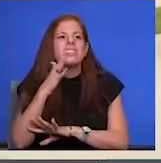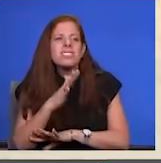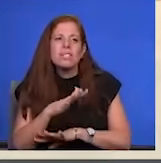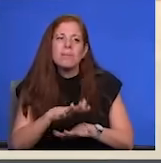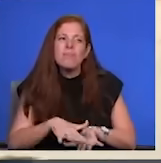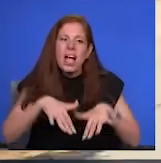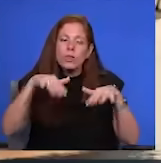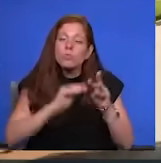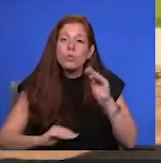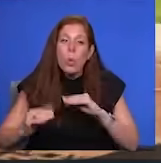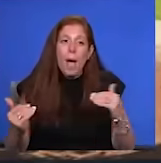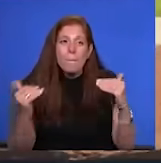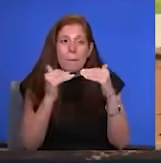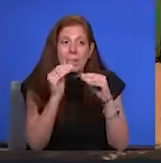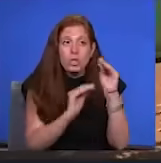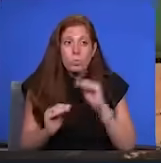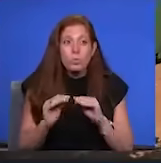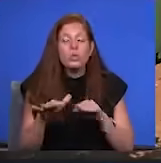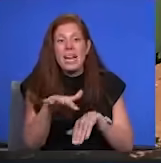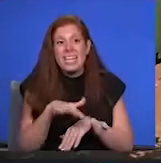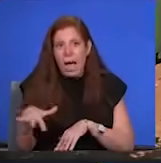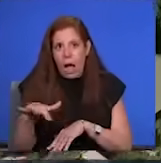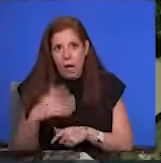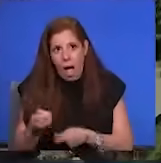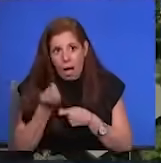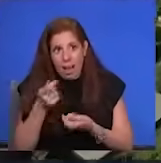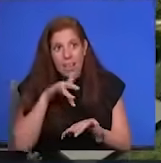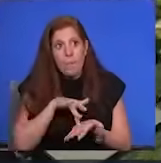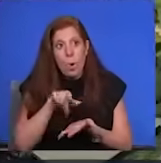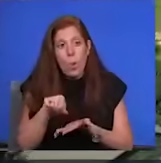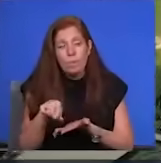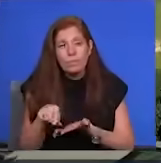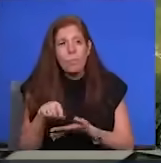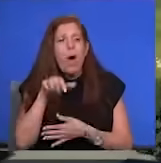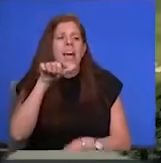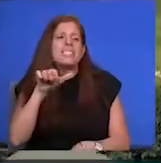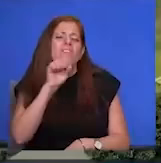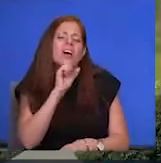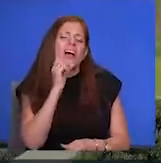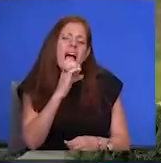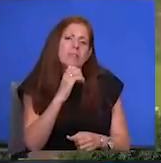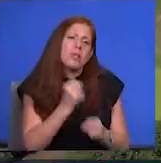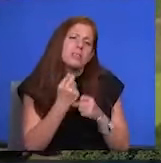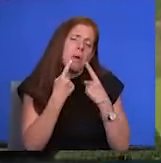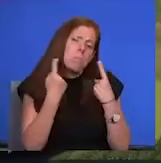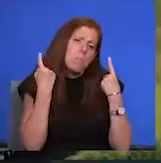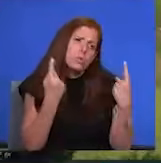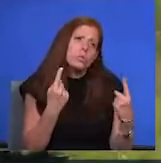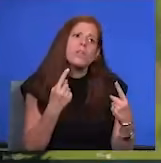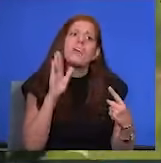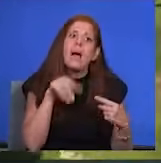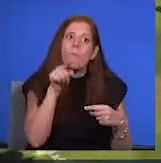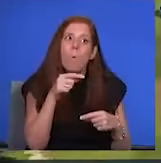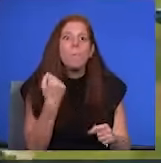את השימוש של קרקע חקלאית, במקום עצמו עשה אסף כספי ככל העולה על רוחו בשטח, וביצע גם הוא לכאורה